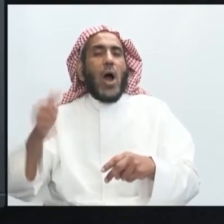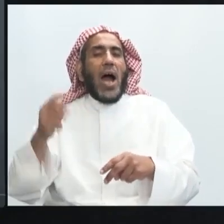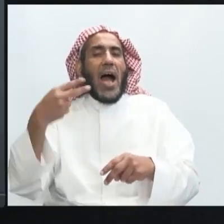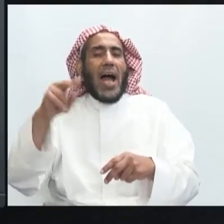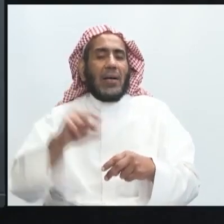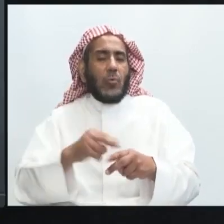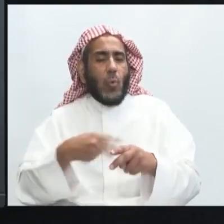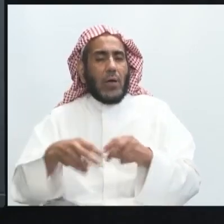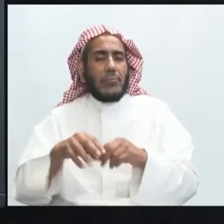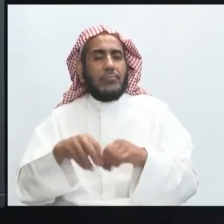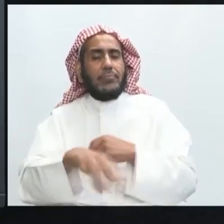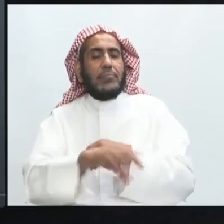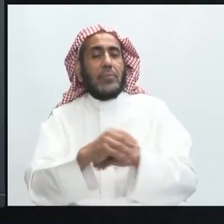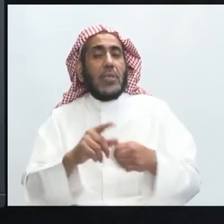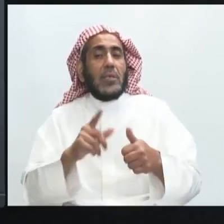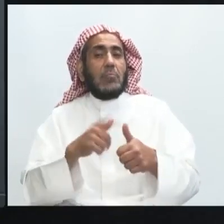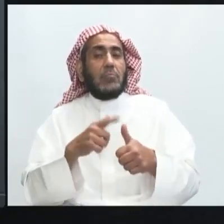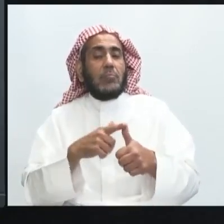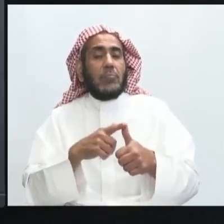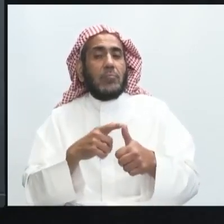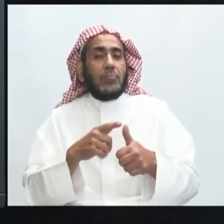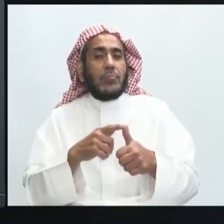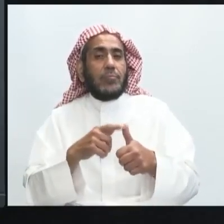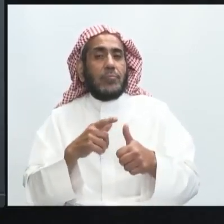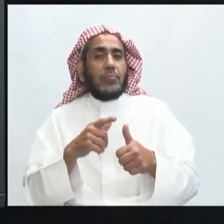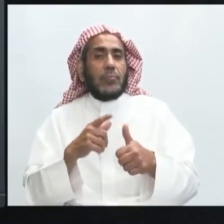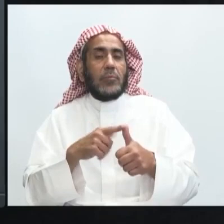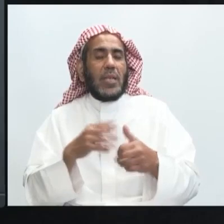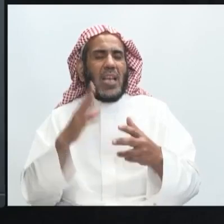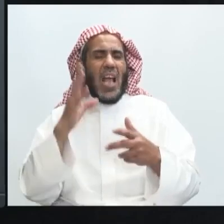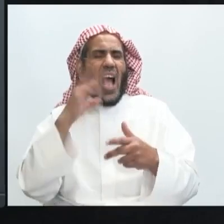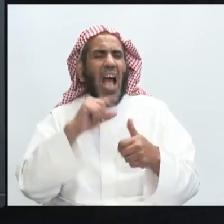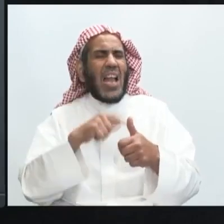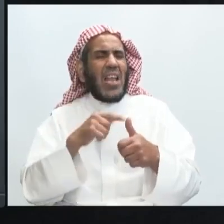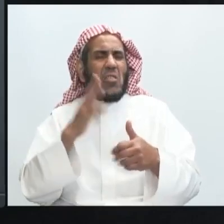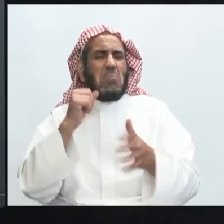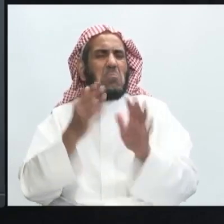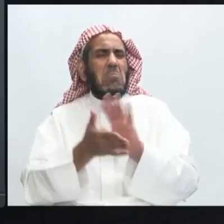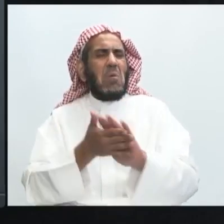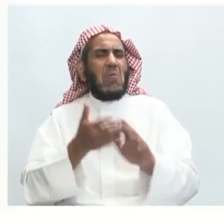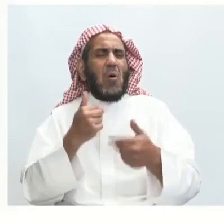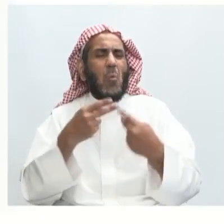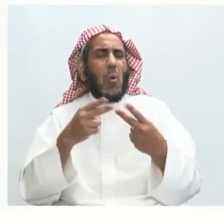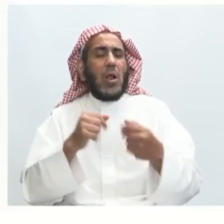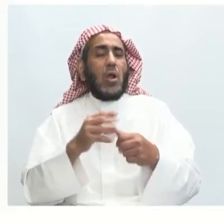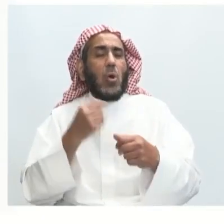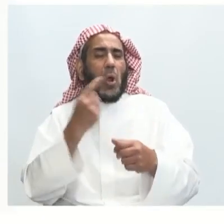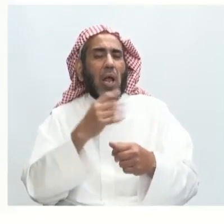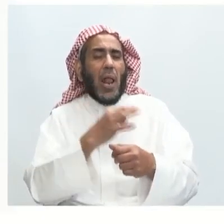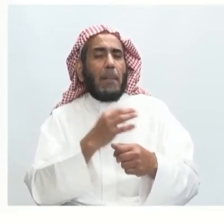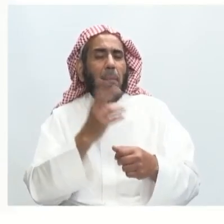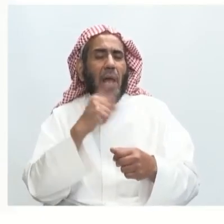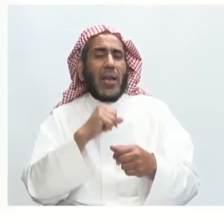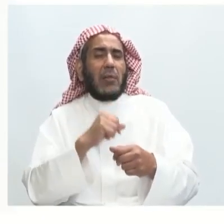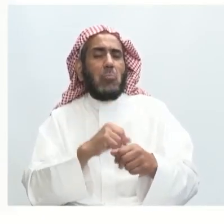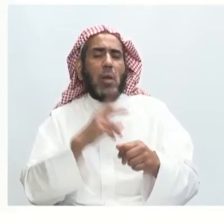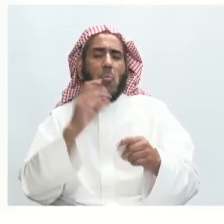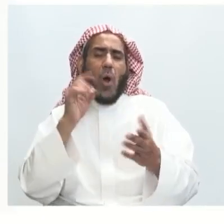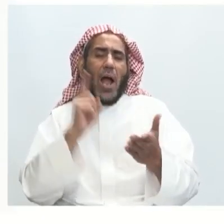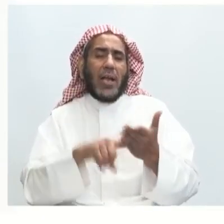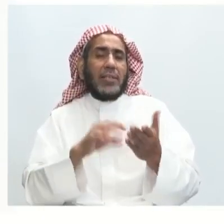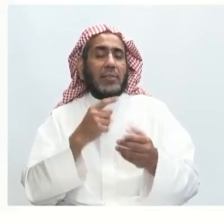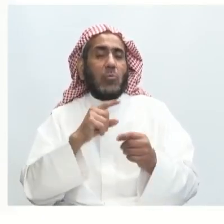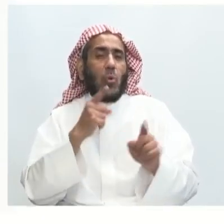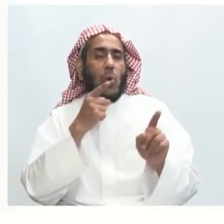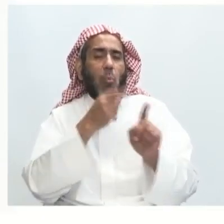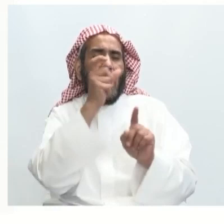الخبر للابتدائي وهذا لخالي الذهن لخالي الذهن يلقي الكلام فيه من غير اي مؤكد وذلك